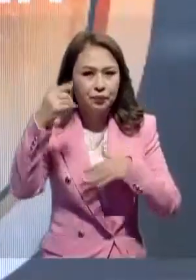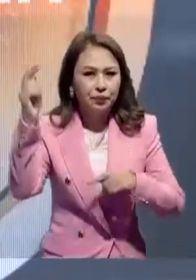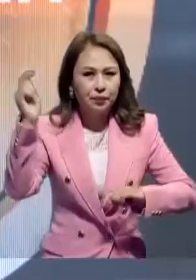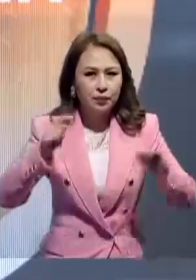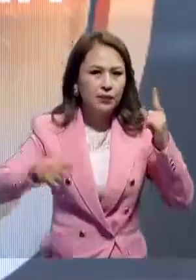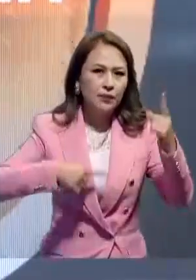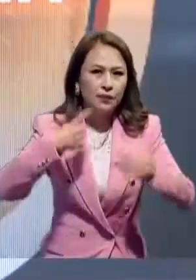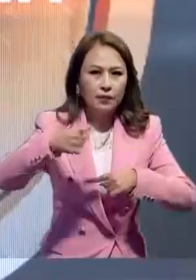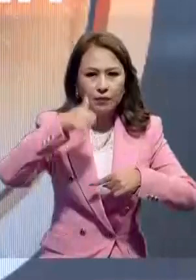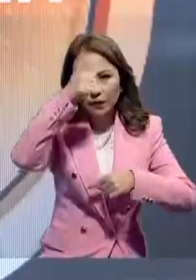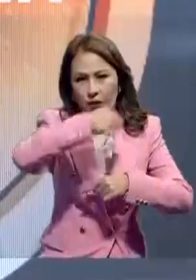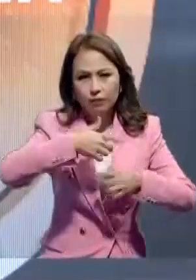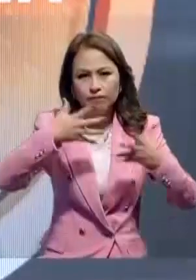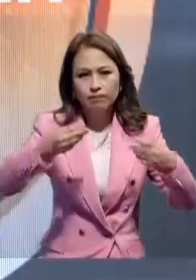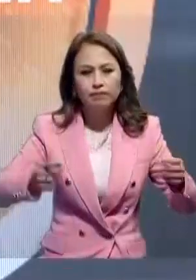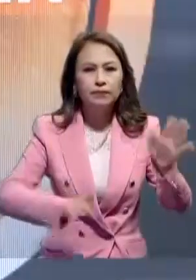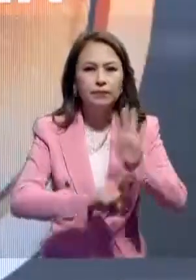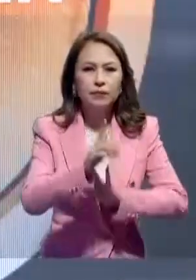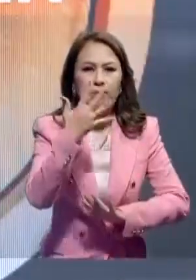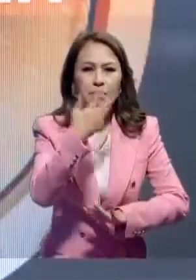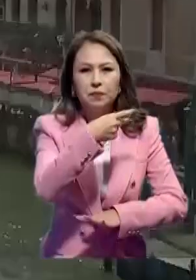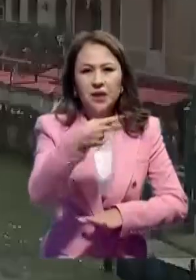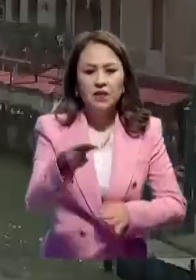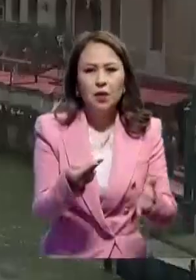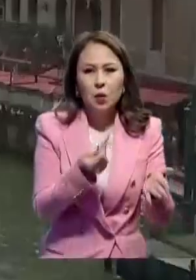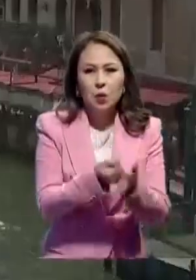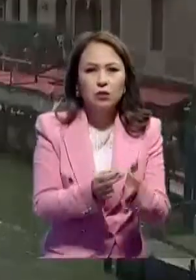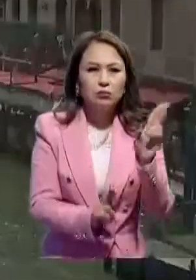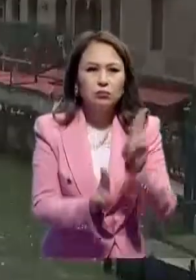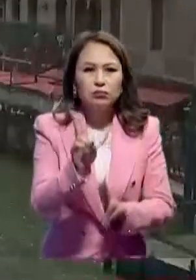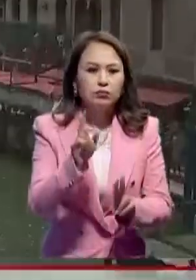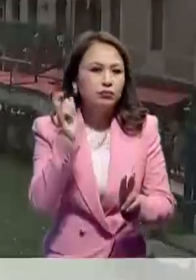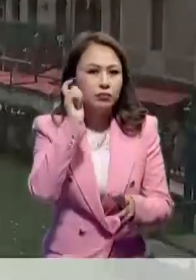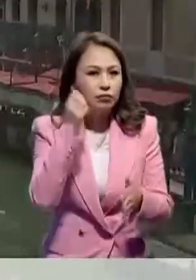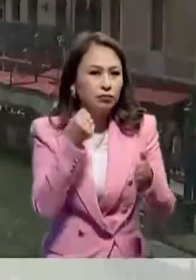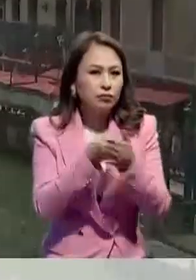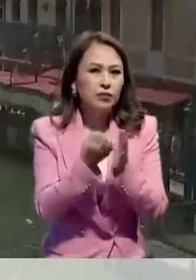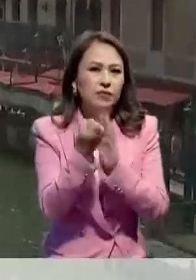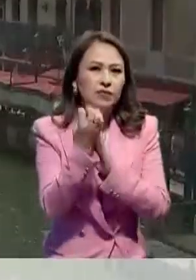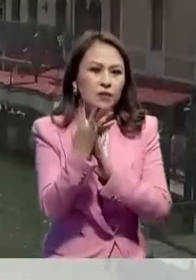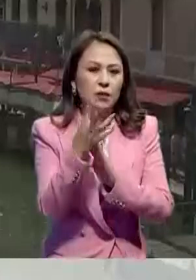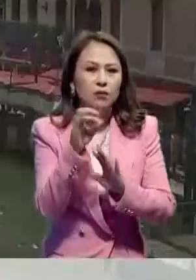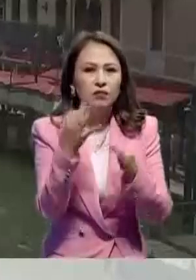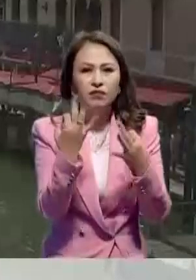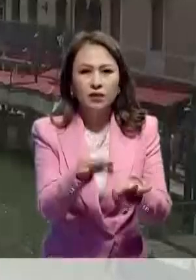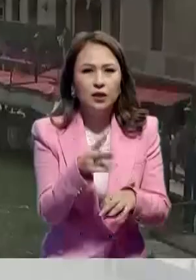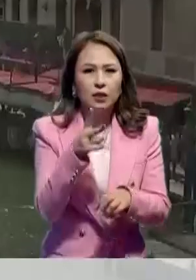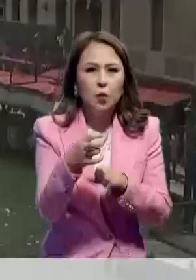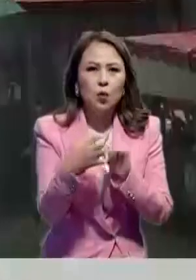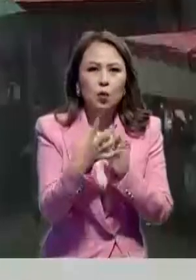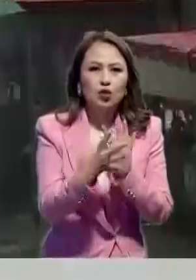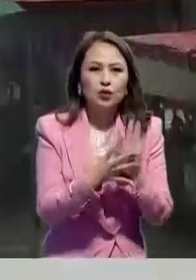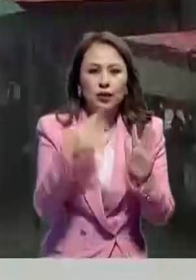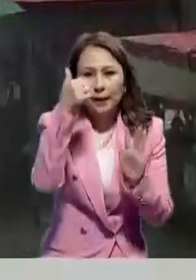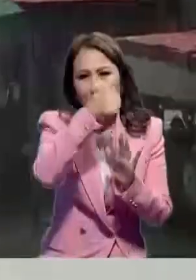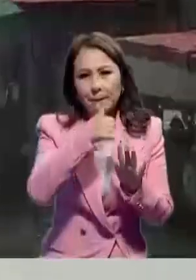саяхатшылар келер жылдың көктемінен бастап 5 евро төлейді. Ережеден жасы әлі 14-ке толмағандар босатылады. Бастама 2019